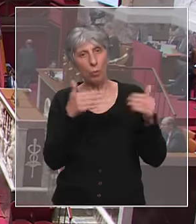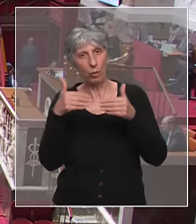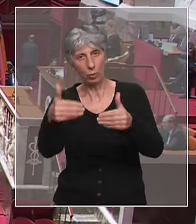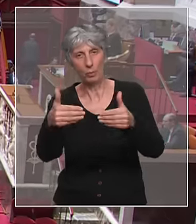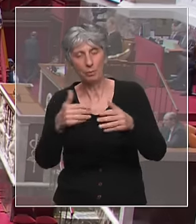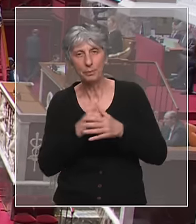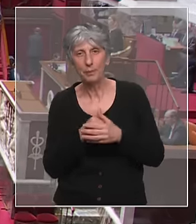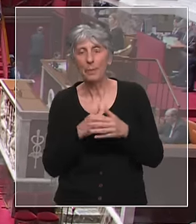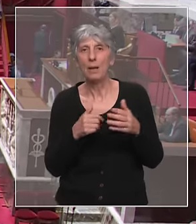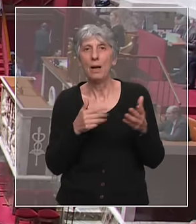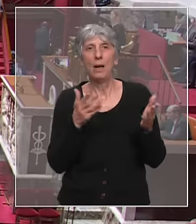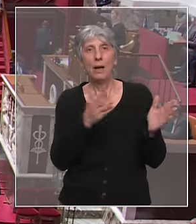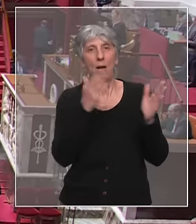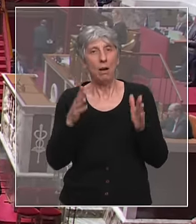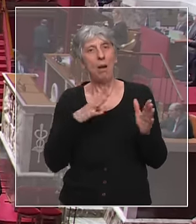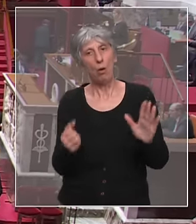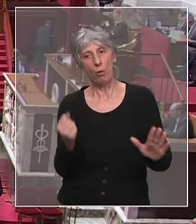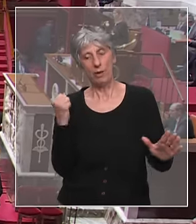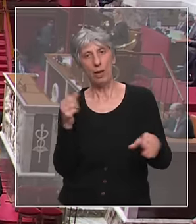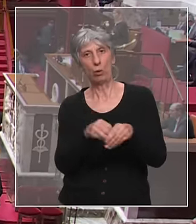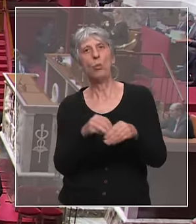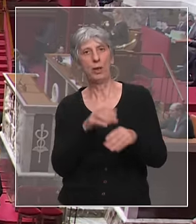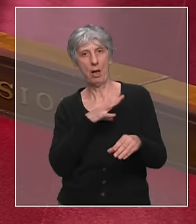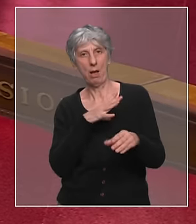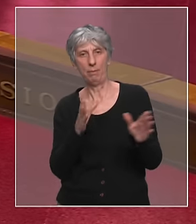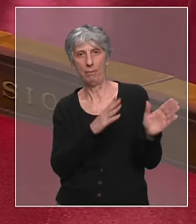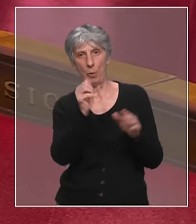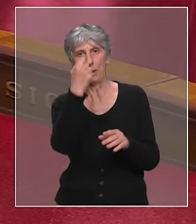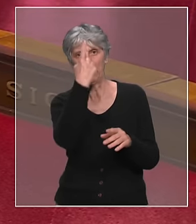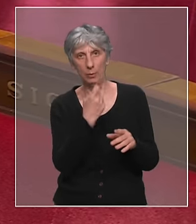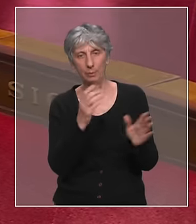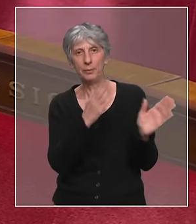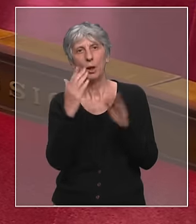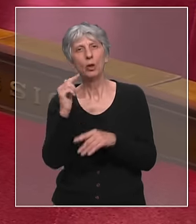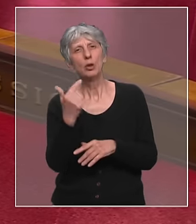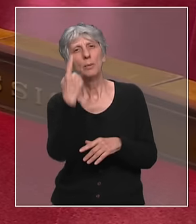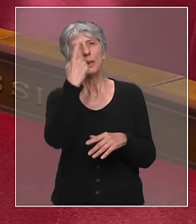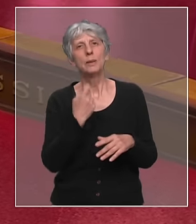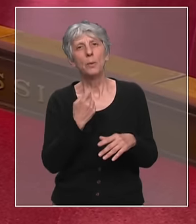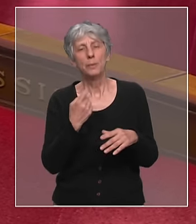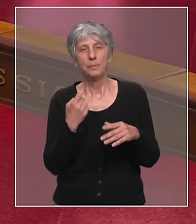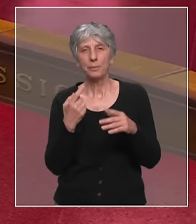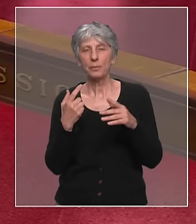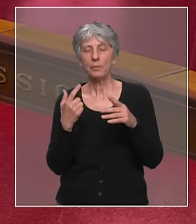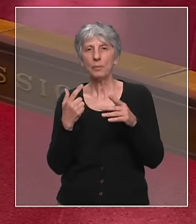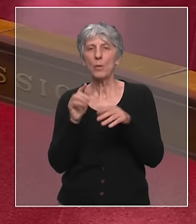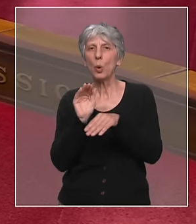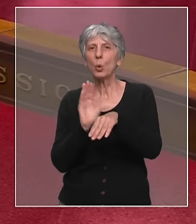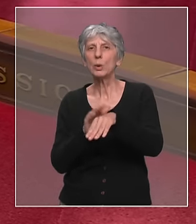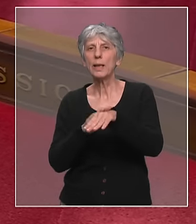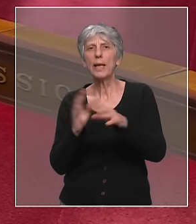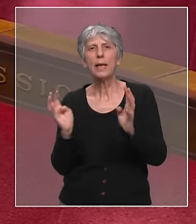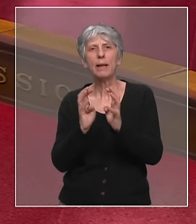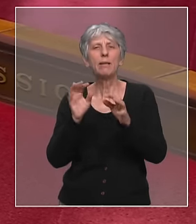Il y a ici ou là des leviers d'économie à faire. C'est la première question que vous m'avez posée. Deuxièmement, vous m'avez dit sur le conseiller territorial, est-ce que vous y